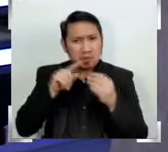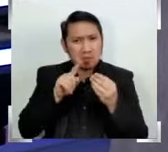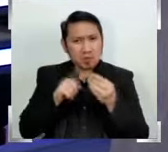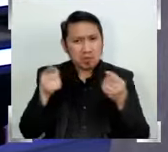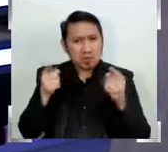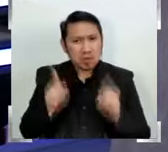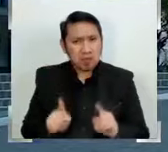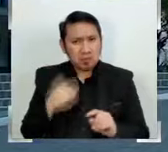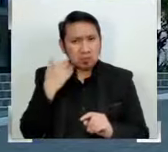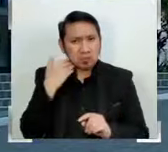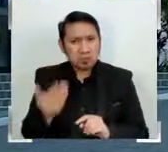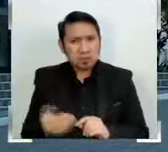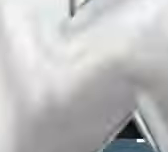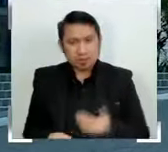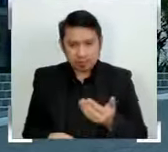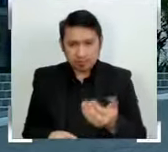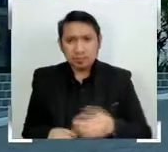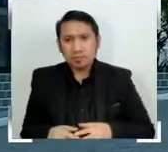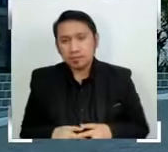Marie Zumali.